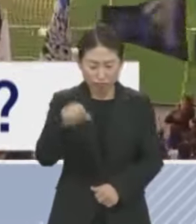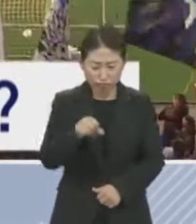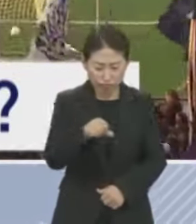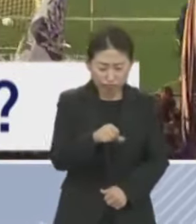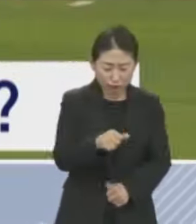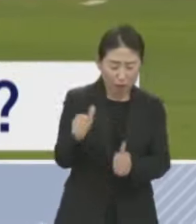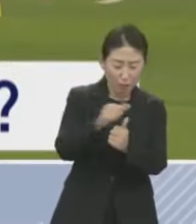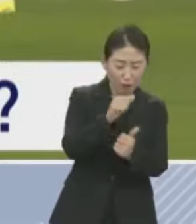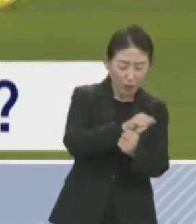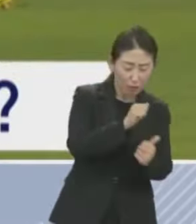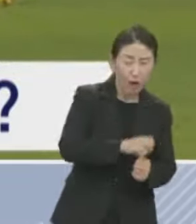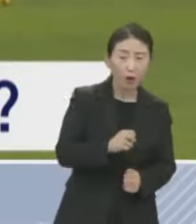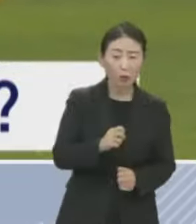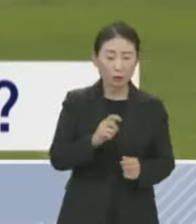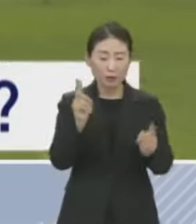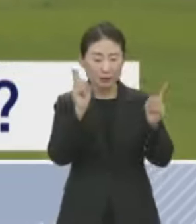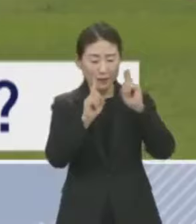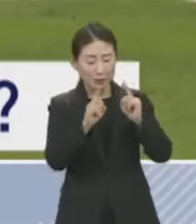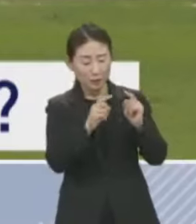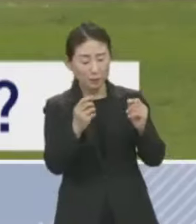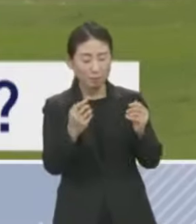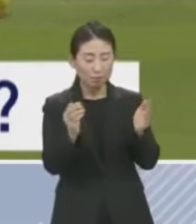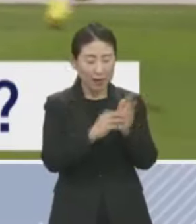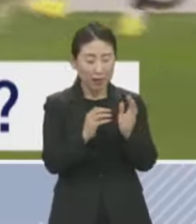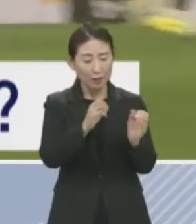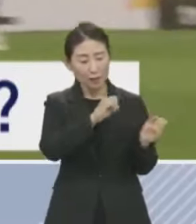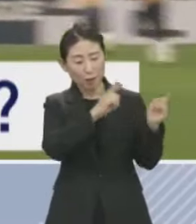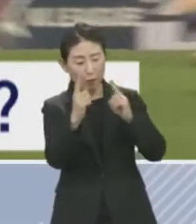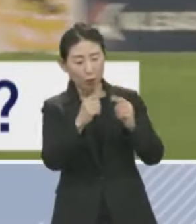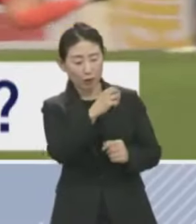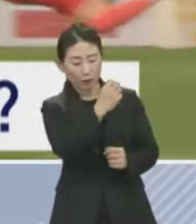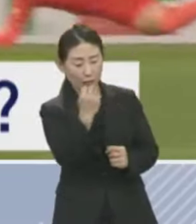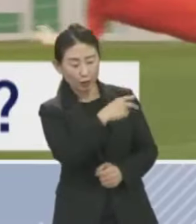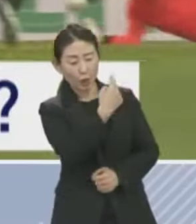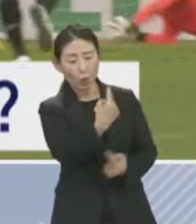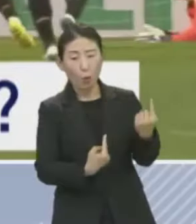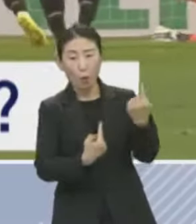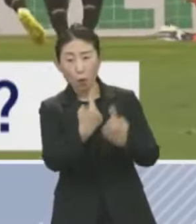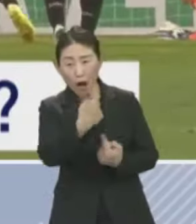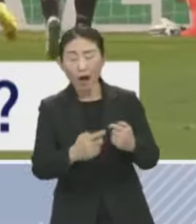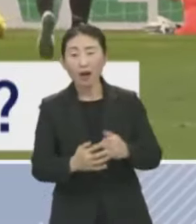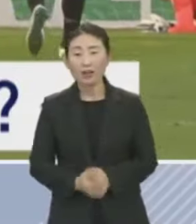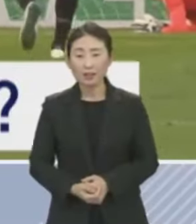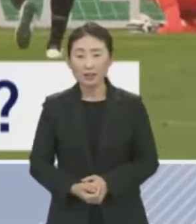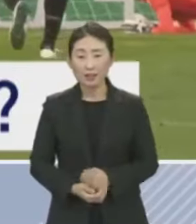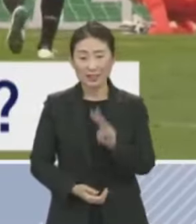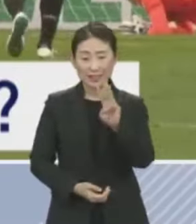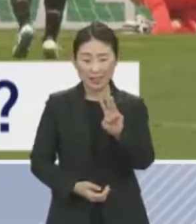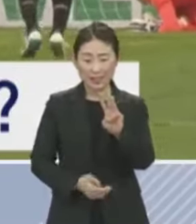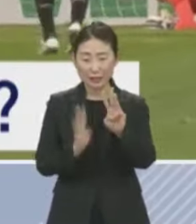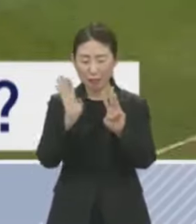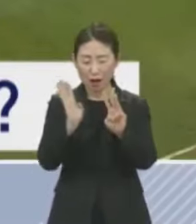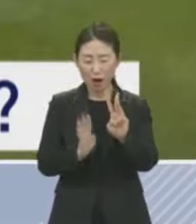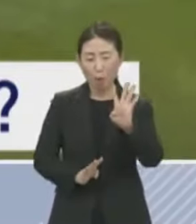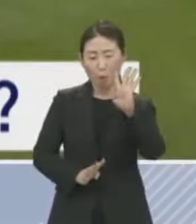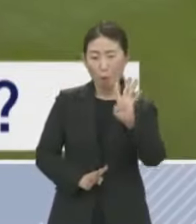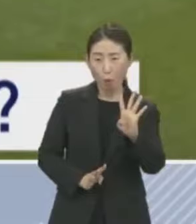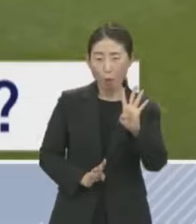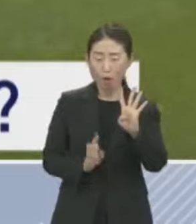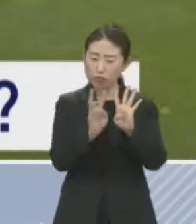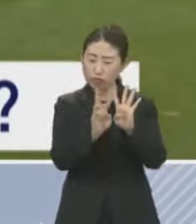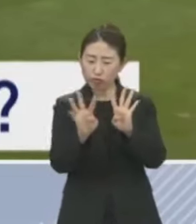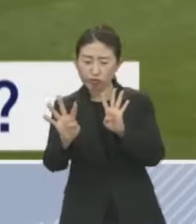그 부상 선수들이 좀 돌아오고 또 우리가 그 3백에서 4백으로 포메이션을 좀 바꾸고 조금